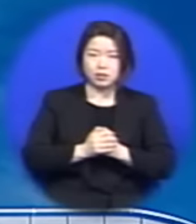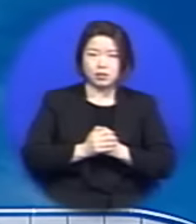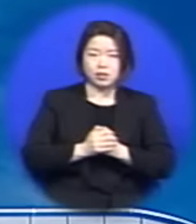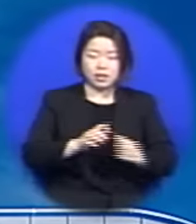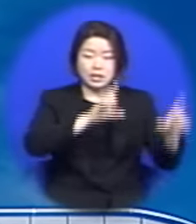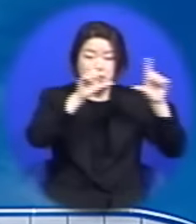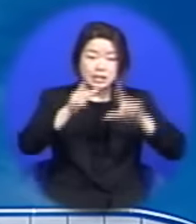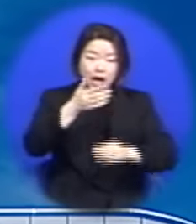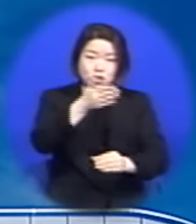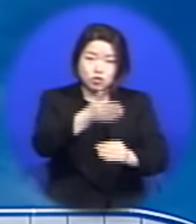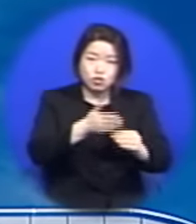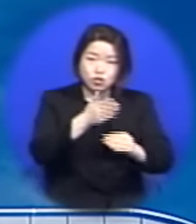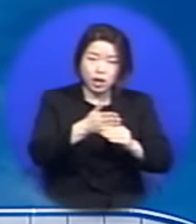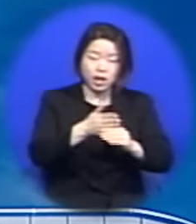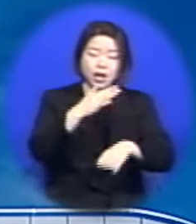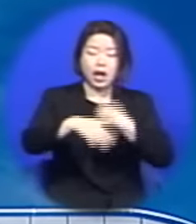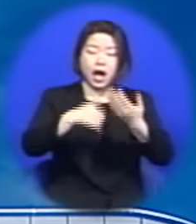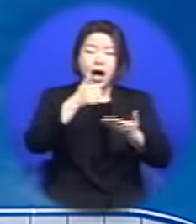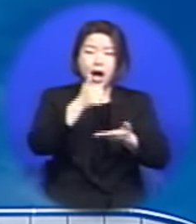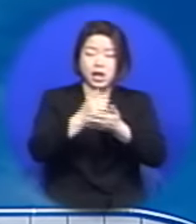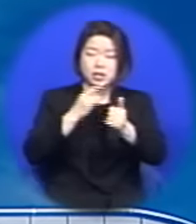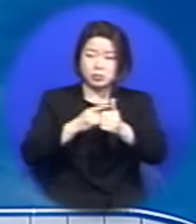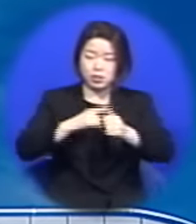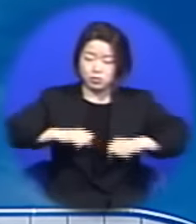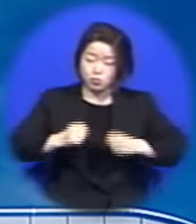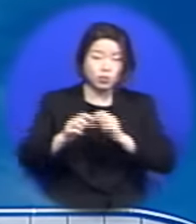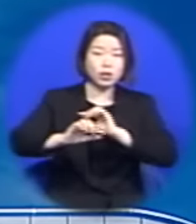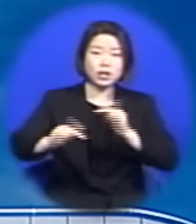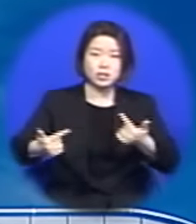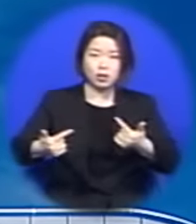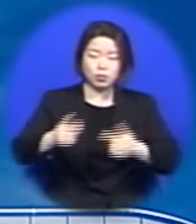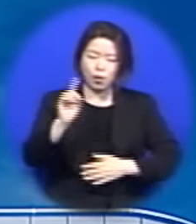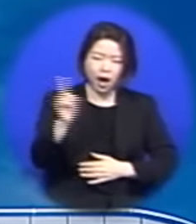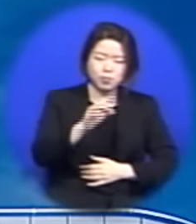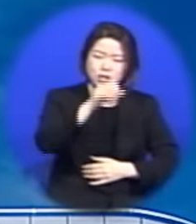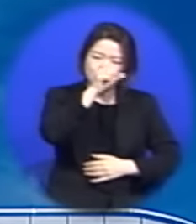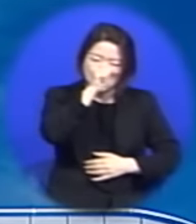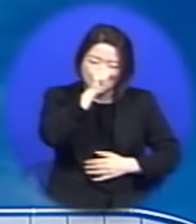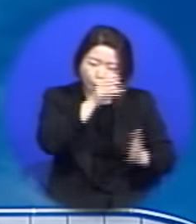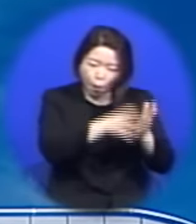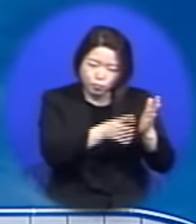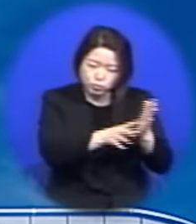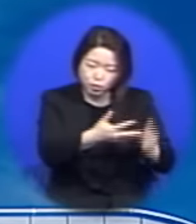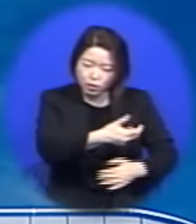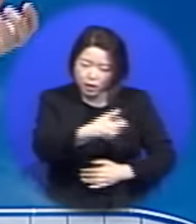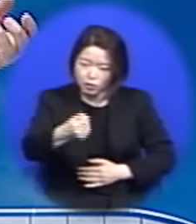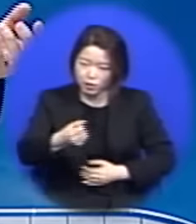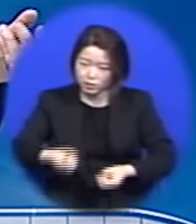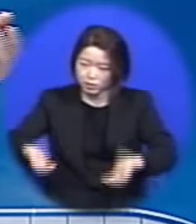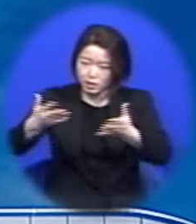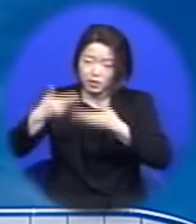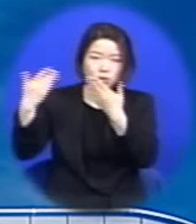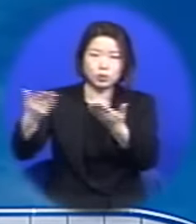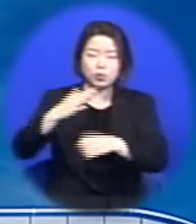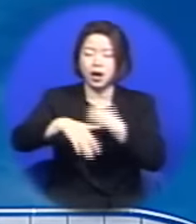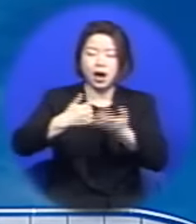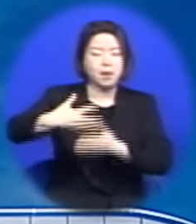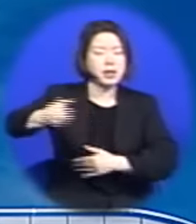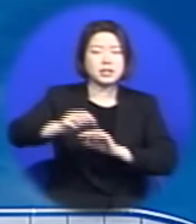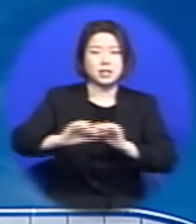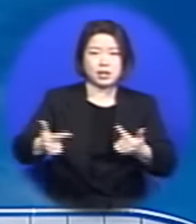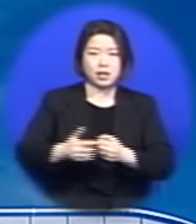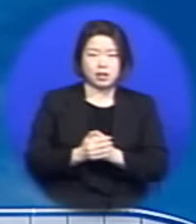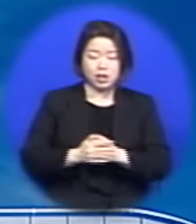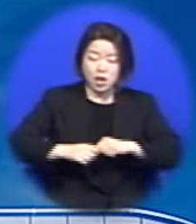않 아무리 양떼 소대를 많이 끌고 와도 하나님 그 제사 안 받으신다는 순종의 삶과 예배는 같이